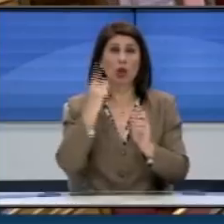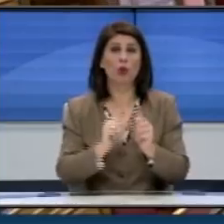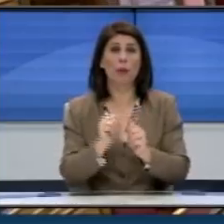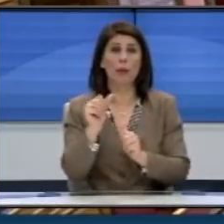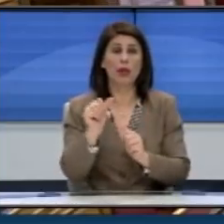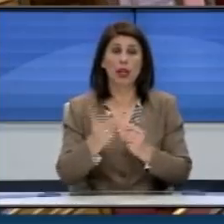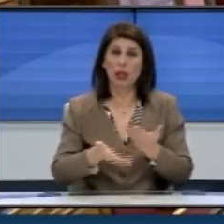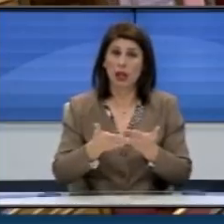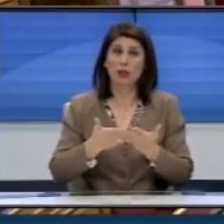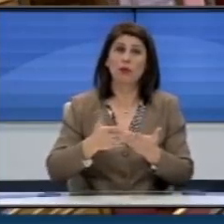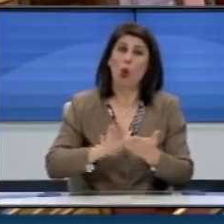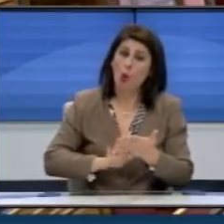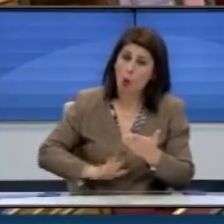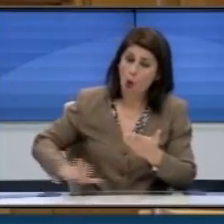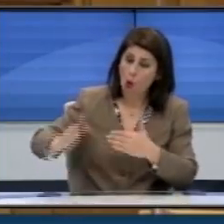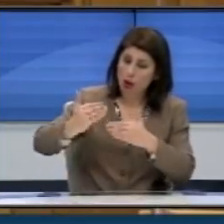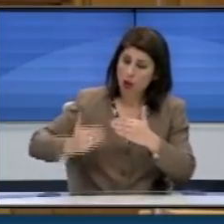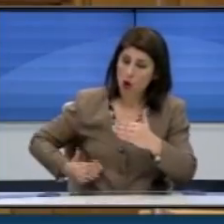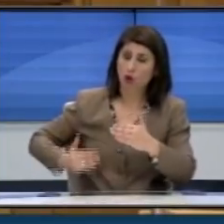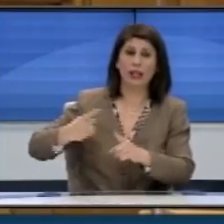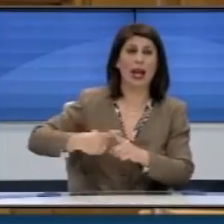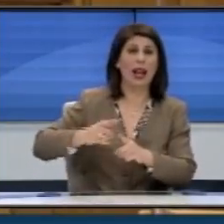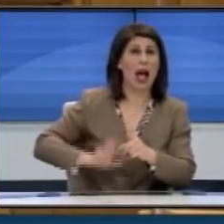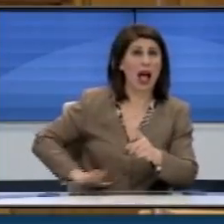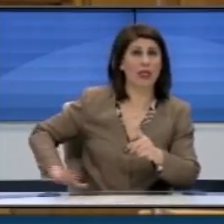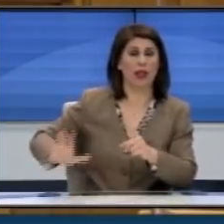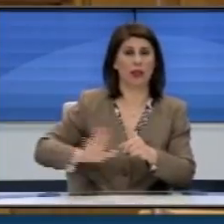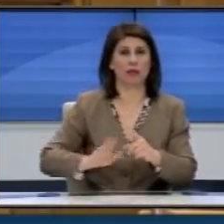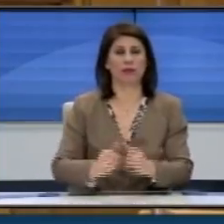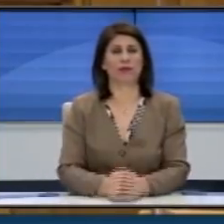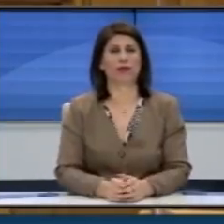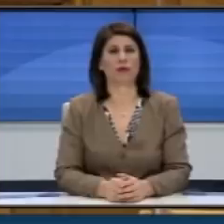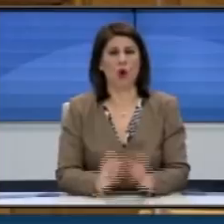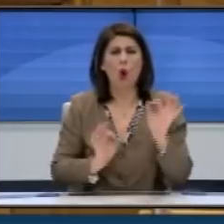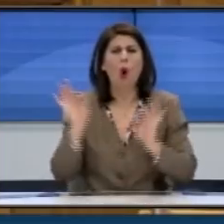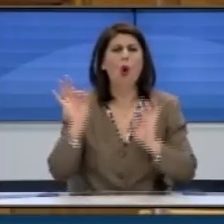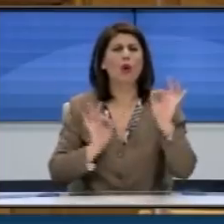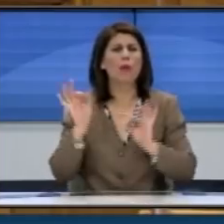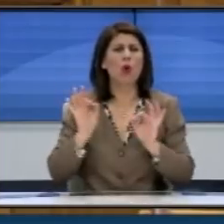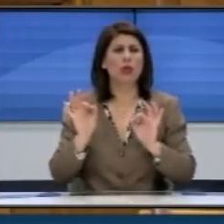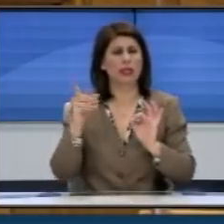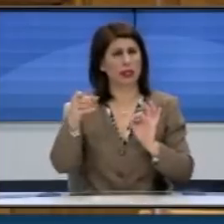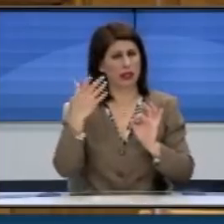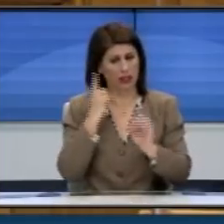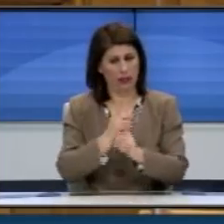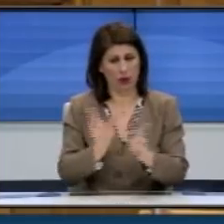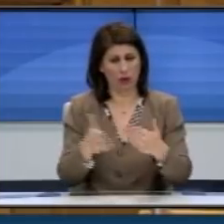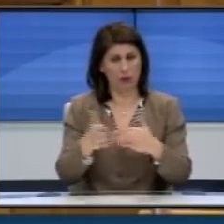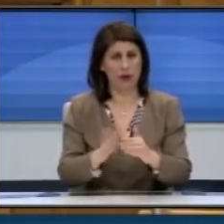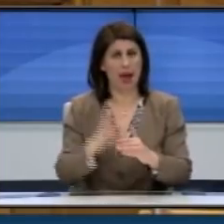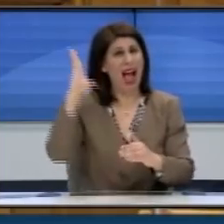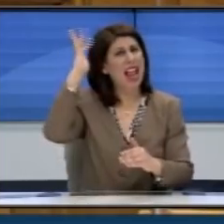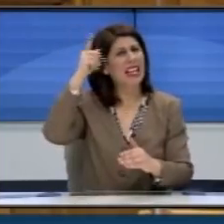οποία εξυπηρετεί και όλη την Νότια Ελλάδα. Το ενδοκρινολογικό τμήμα του νοσοκομείου Αλεξάνδρα